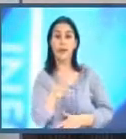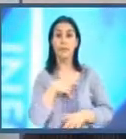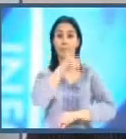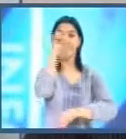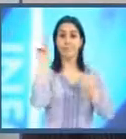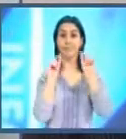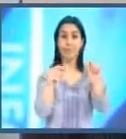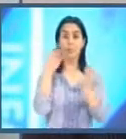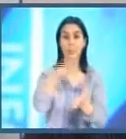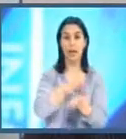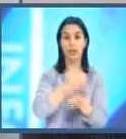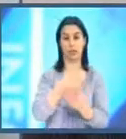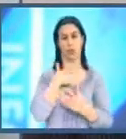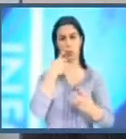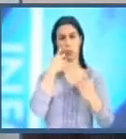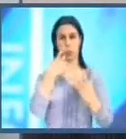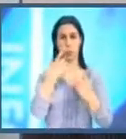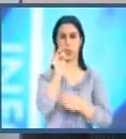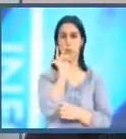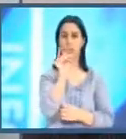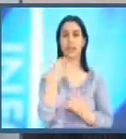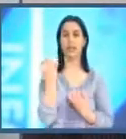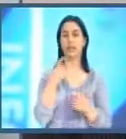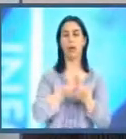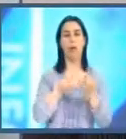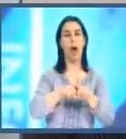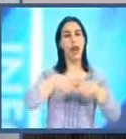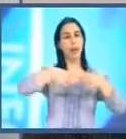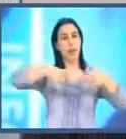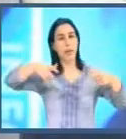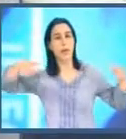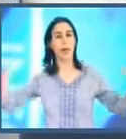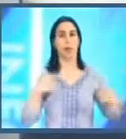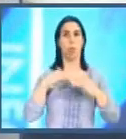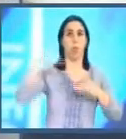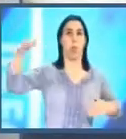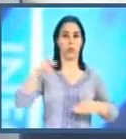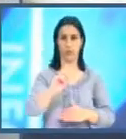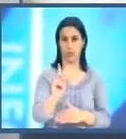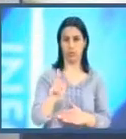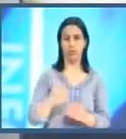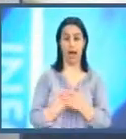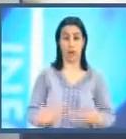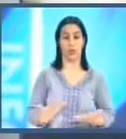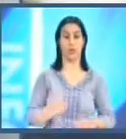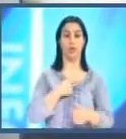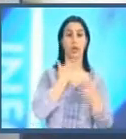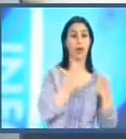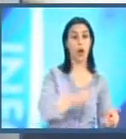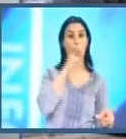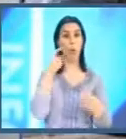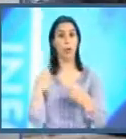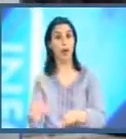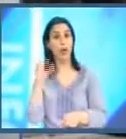com a mínim a destacar alguna cosa positiva seria que aquest ritme de creixement ja no és tan elevat. Actualment la taxa d'atur entre homes i dones